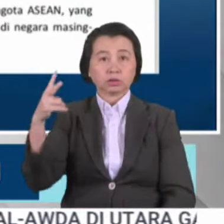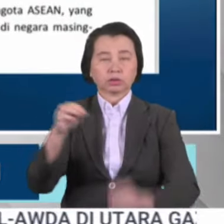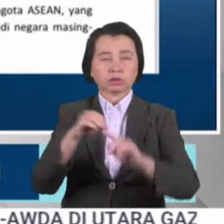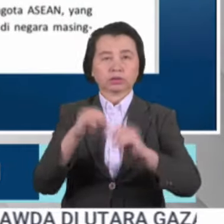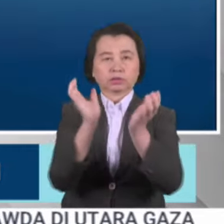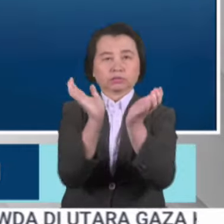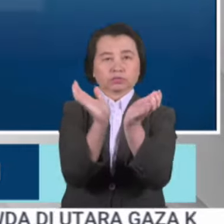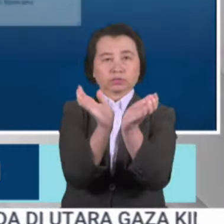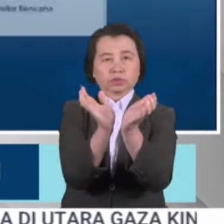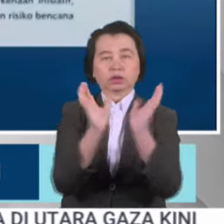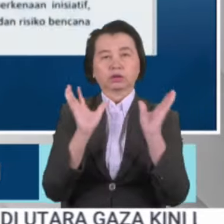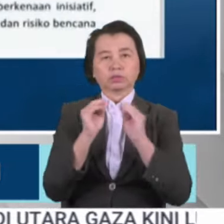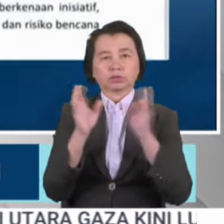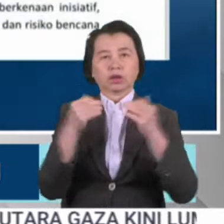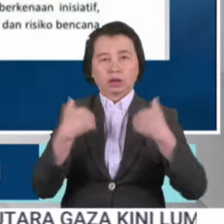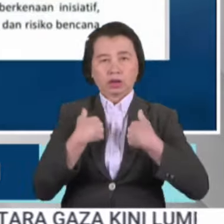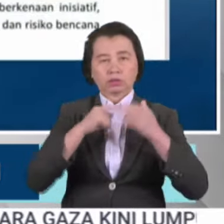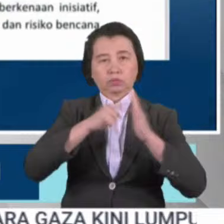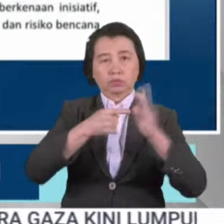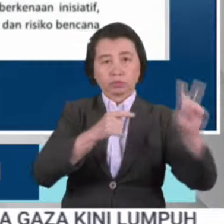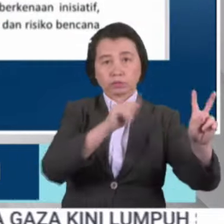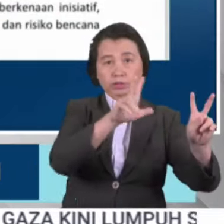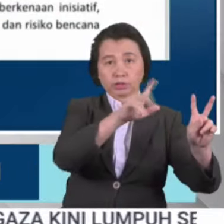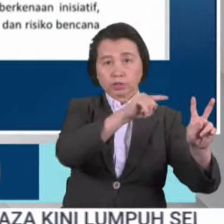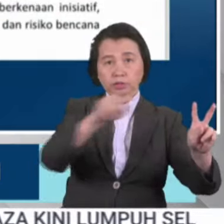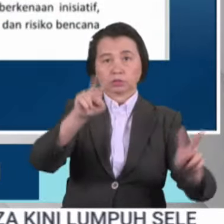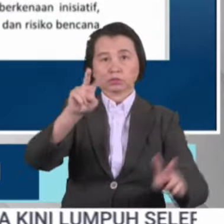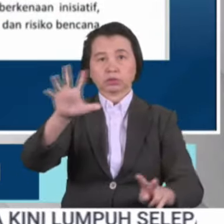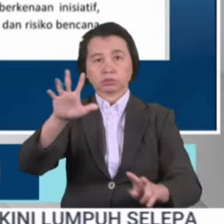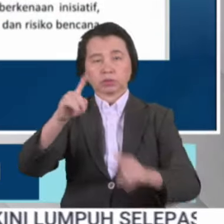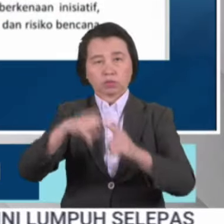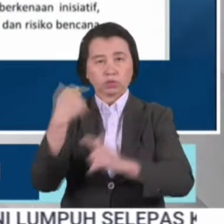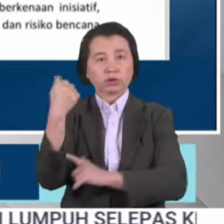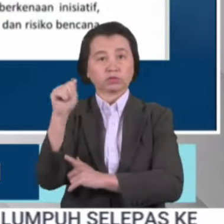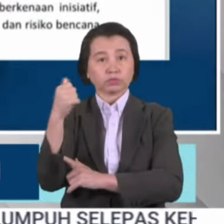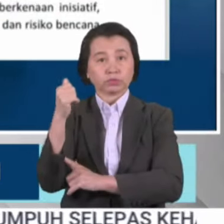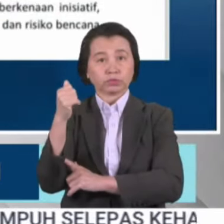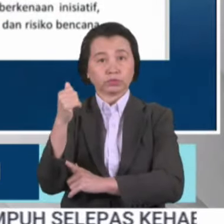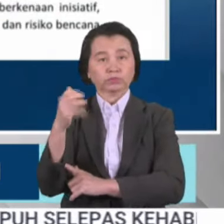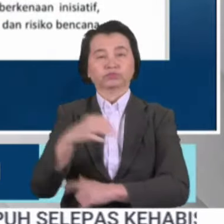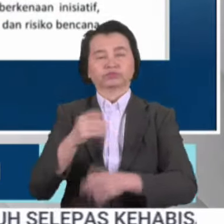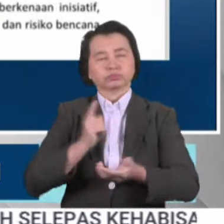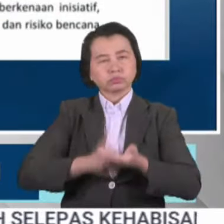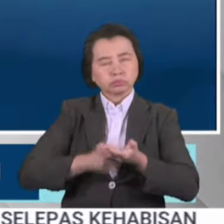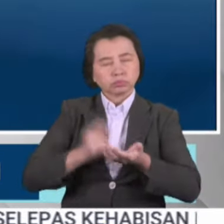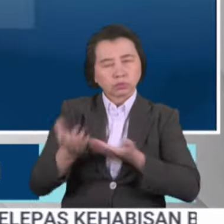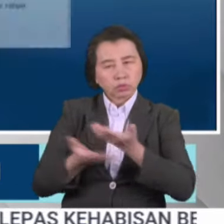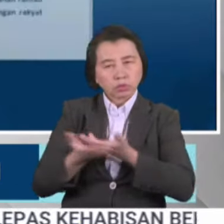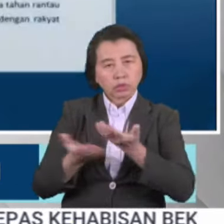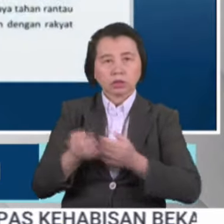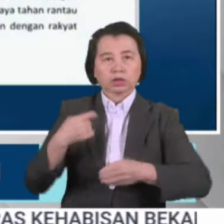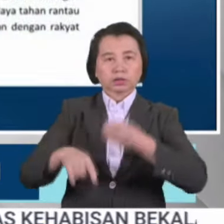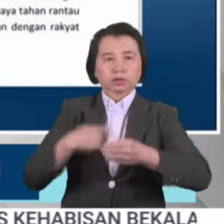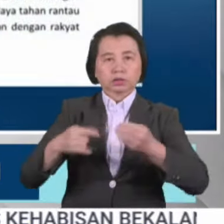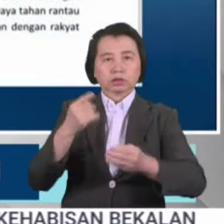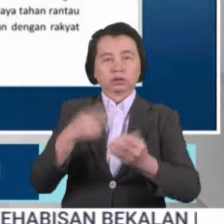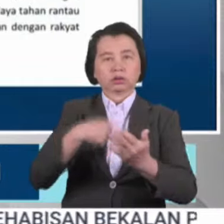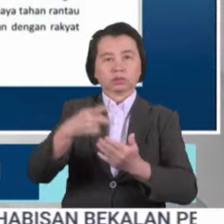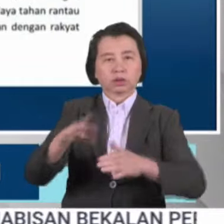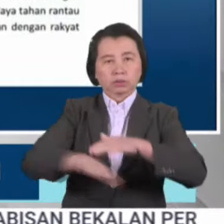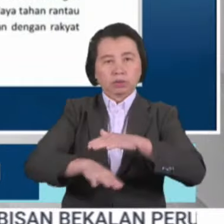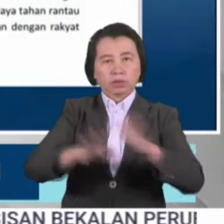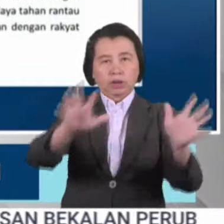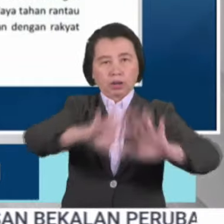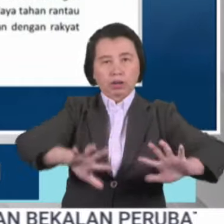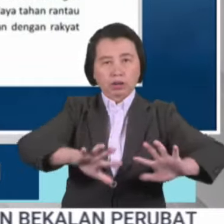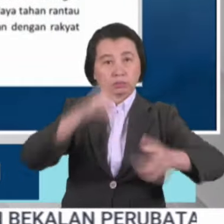Brunei Darussalam. Mesyuarat diadakan bermula 23 hingga 25 Oktober ini. Ia membincangkan perkembangan program di bawah